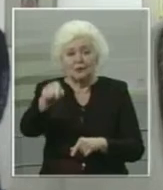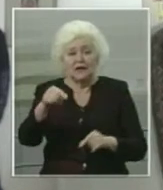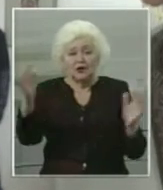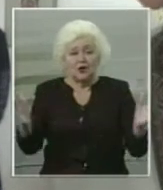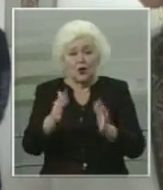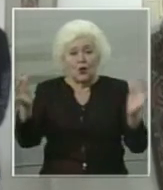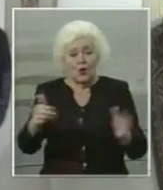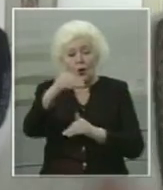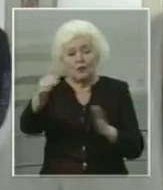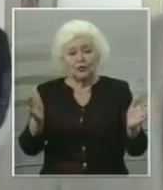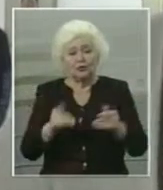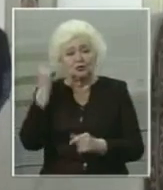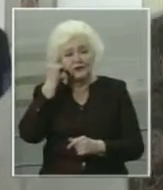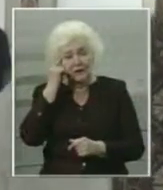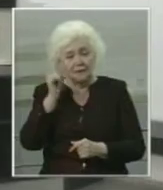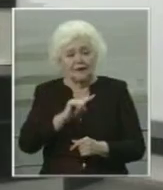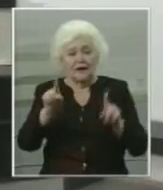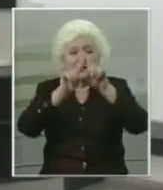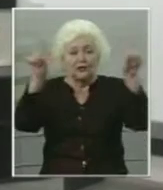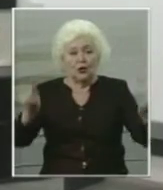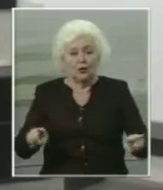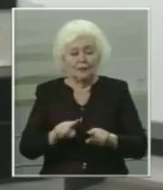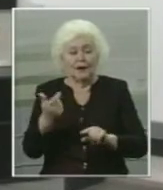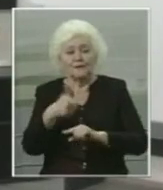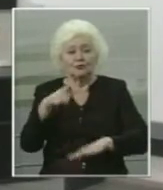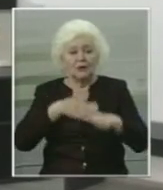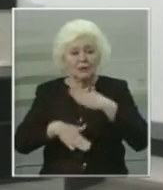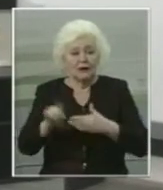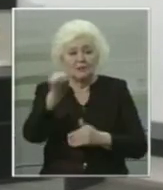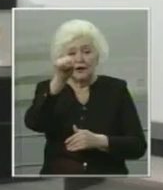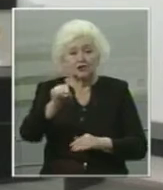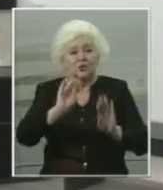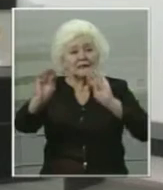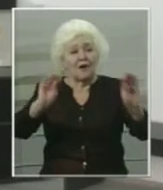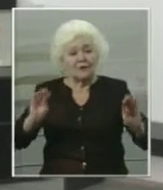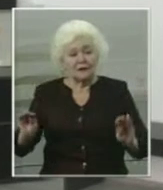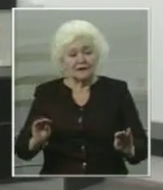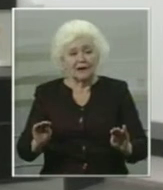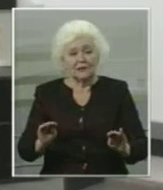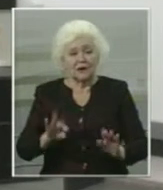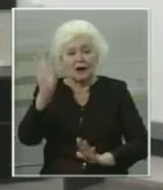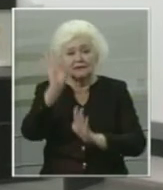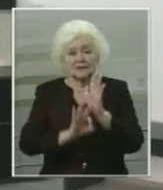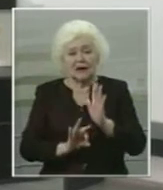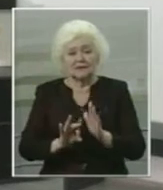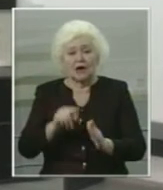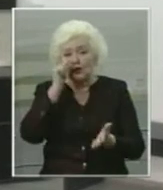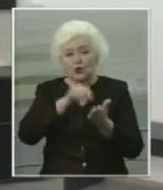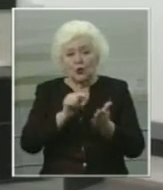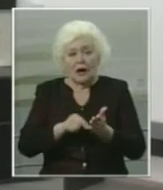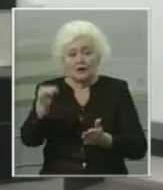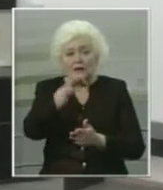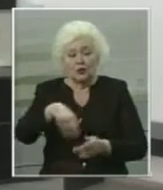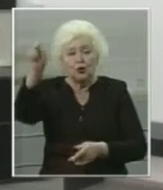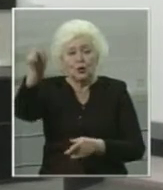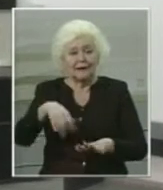подушечках роздумовках, і в її гобеленах. Мені дуже приємно, що ця виставка одразу з Луганської області переїхала